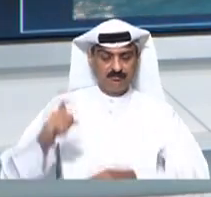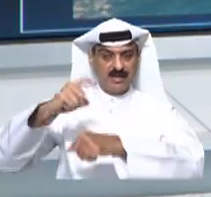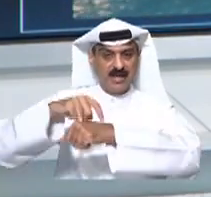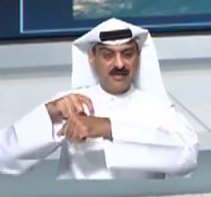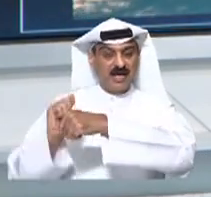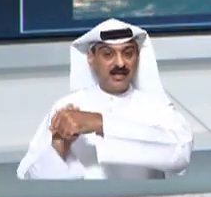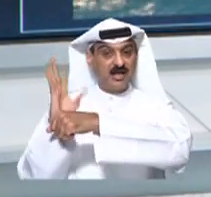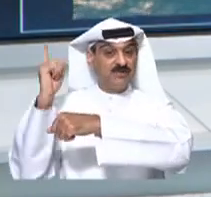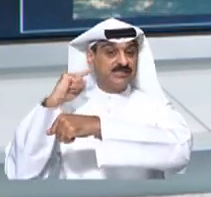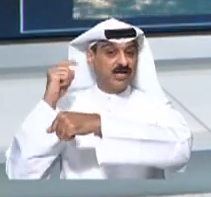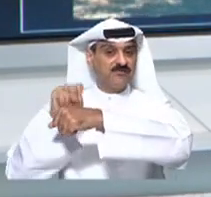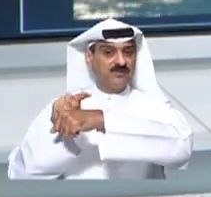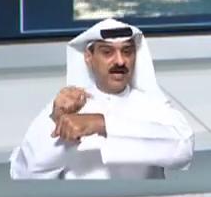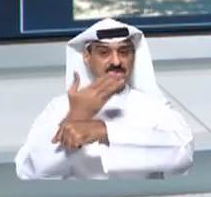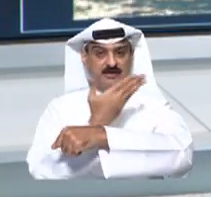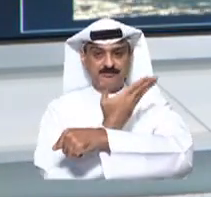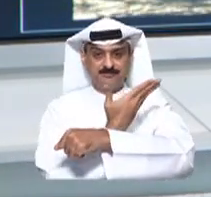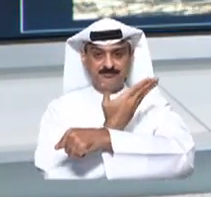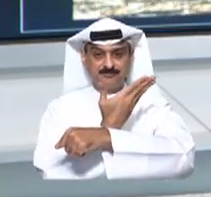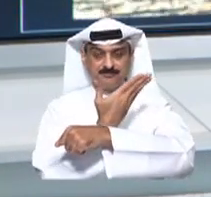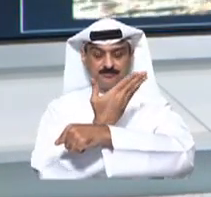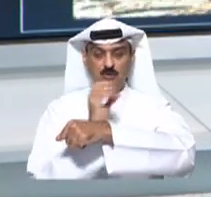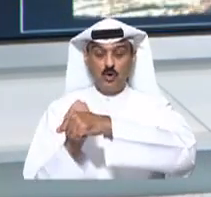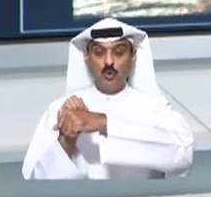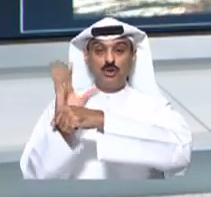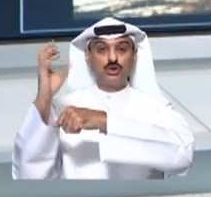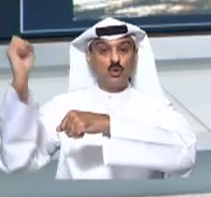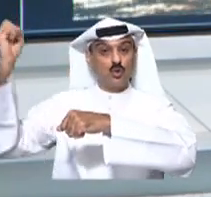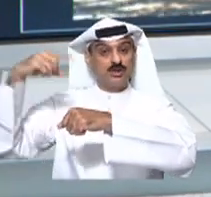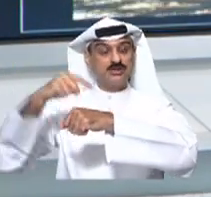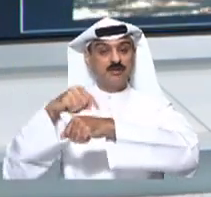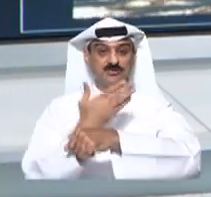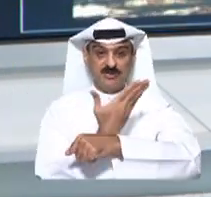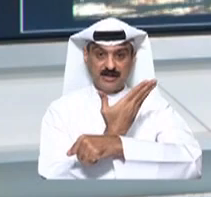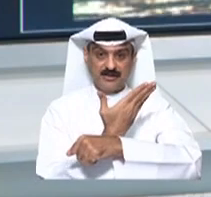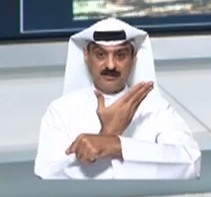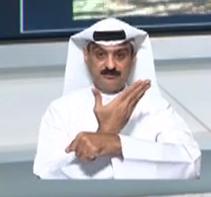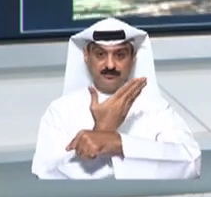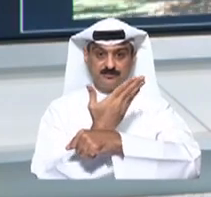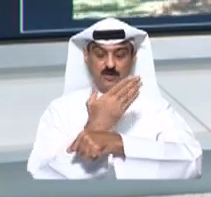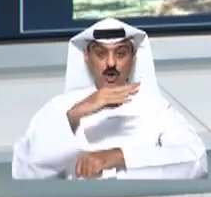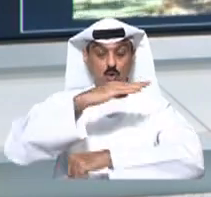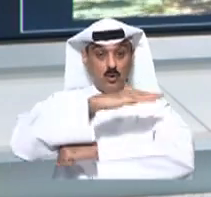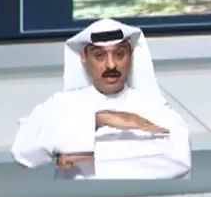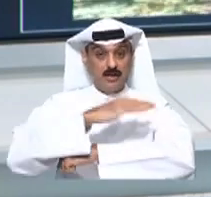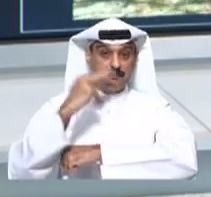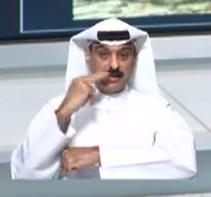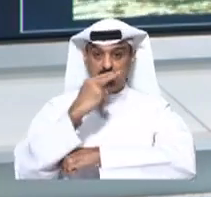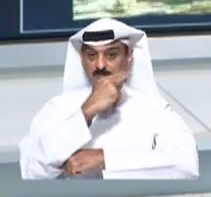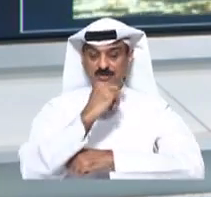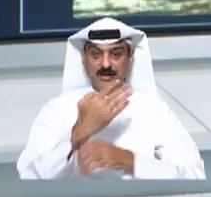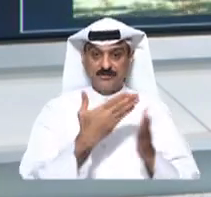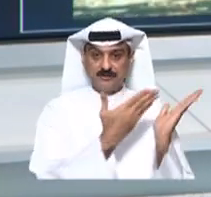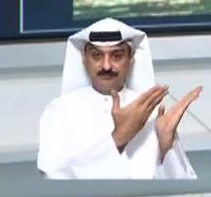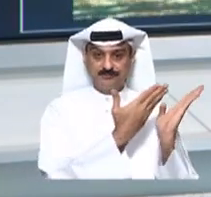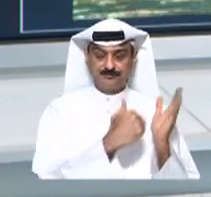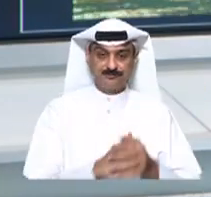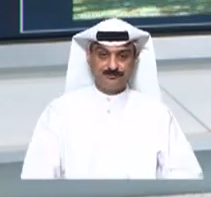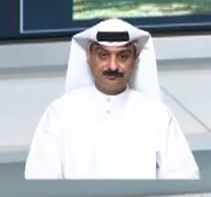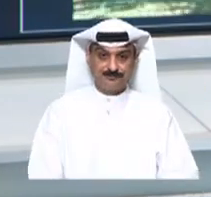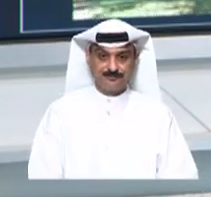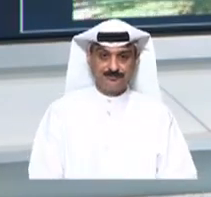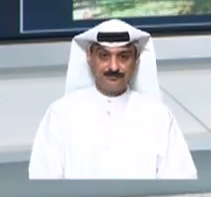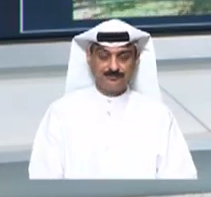المحلي لمدينة الكويت الساعة 3:56 دقيقة، موعد شروق الشمس الساعة 5:20 دقيقة، أذان المغرب